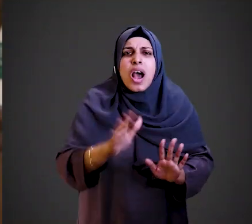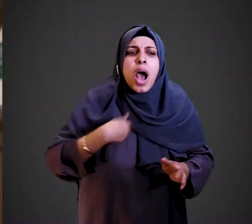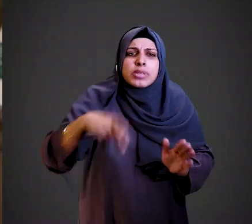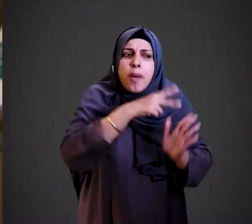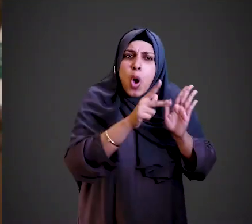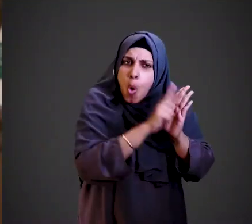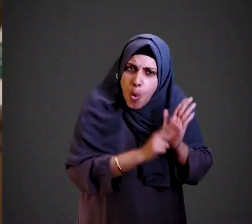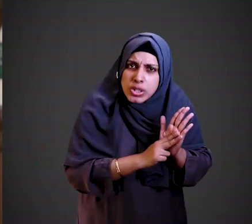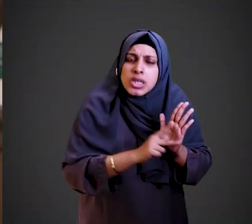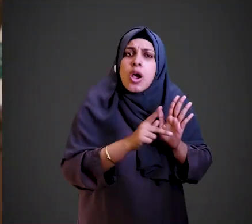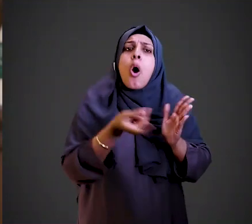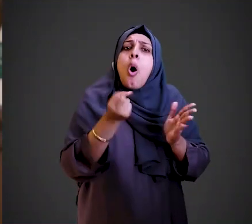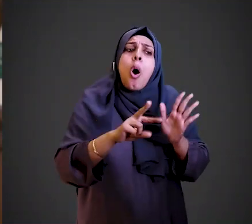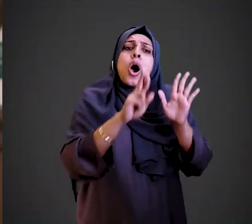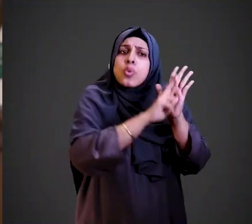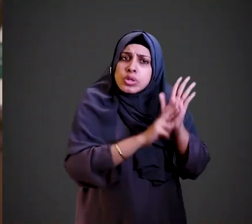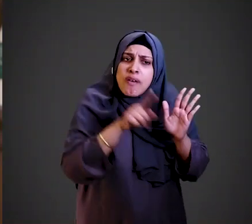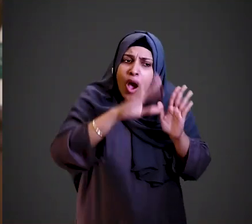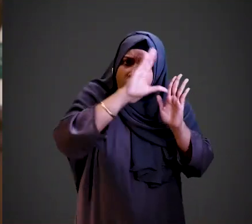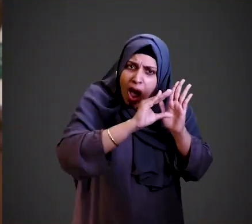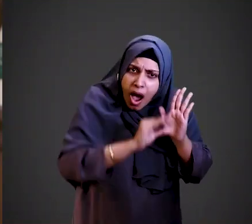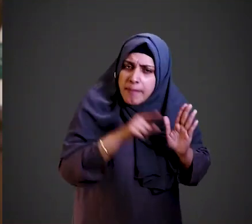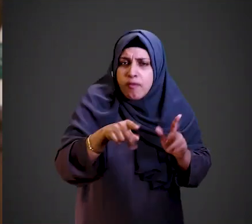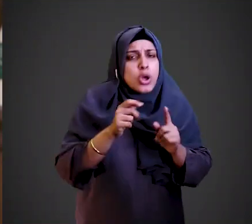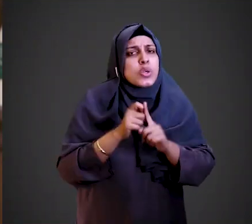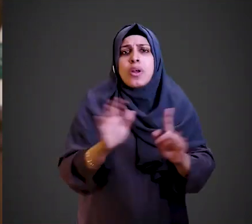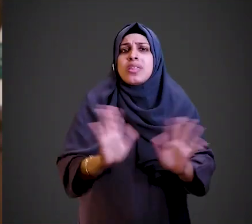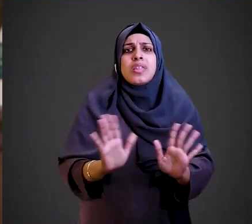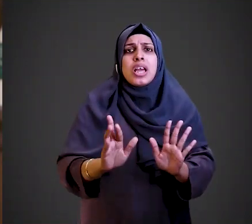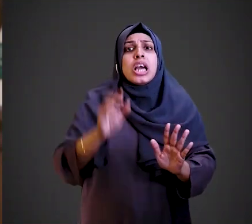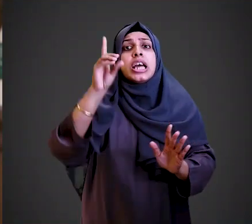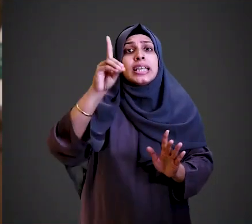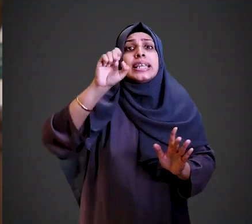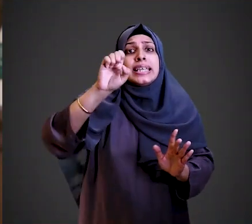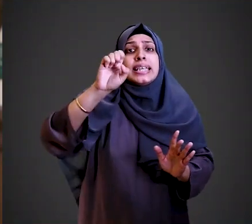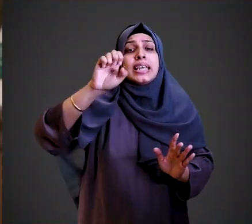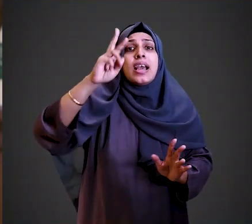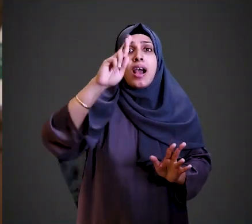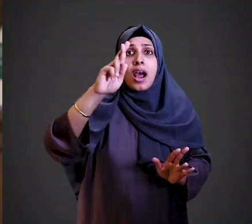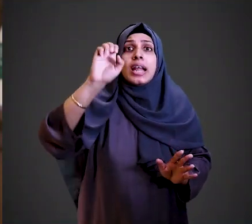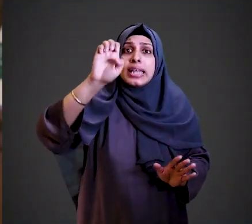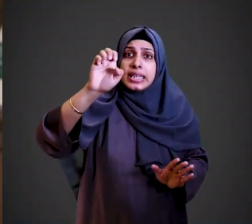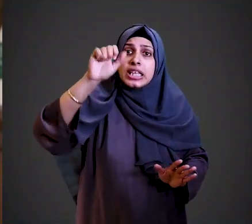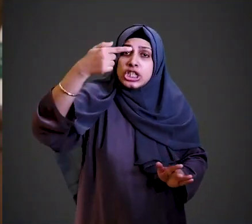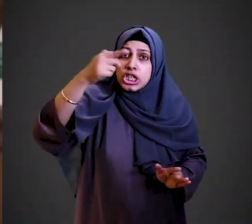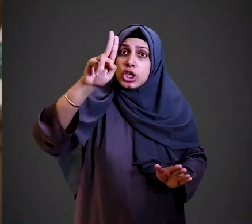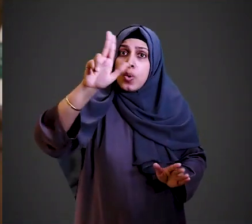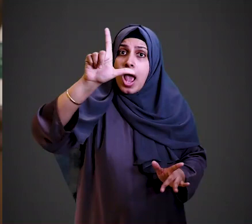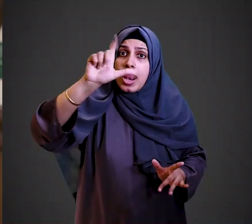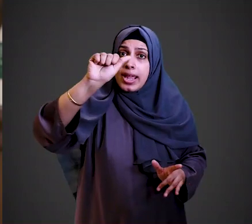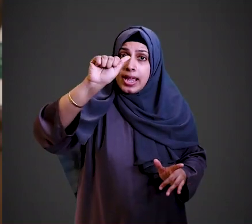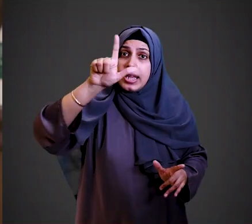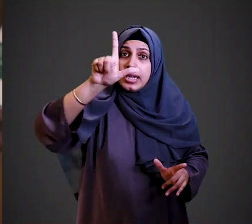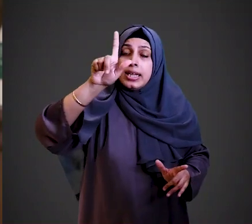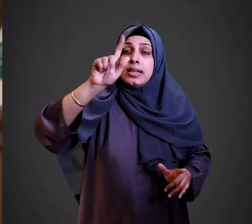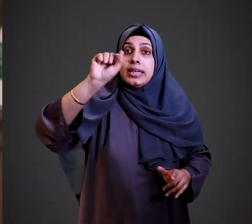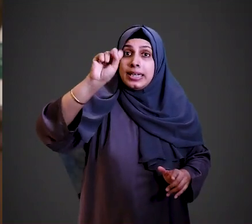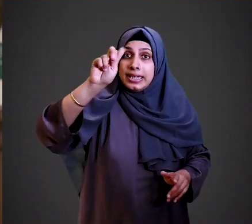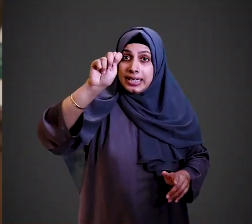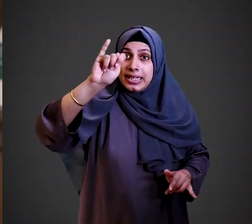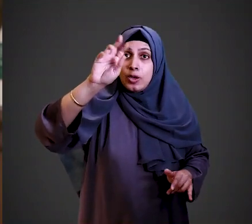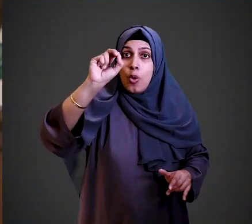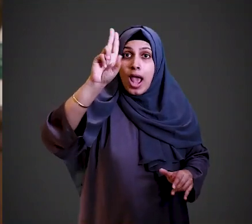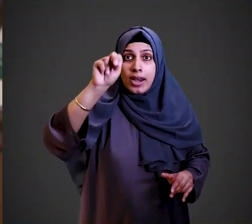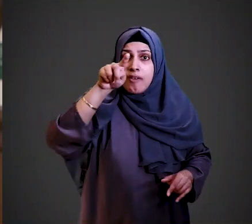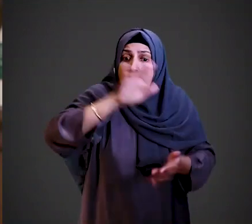آپ کی ریگولیشن یا آپ کے رولز وہ کم ہو جائیں یا ڈی ریگولیشن بالکل ایسے ہو کہ بالکل ختم کر دیا جائے اصول، اور اس کے